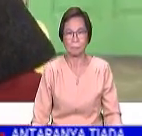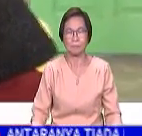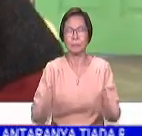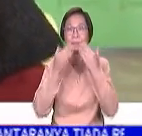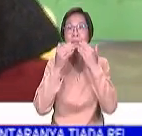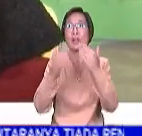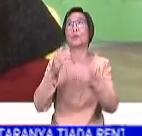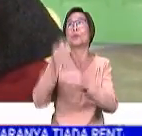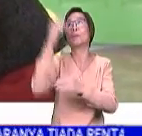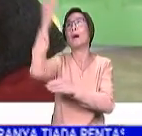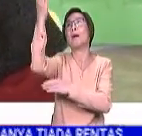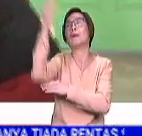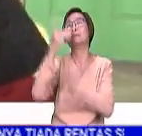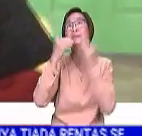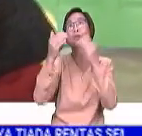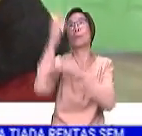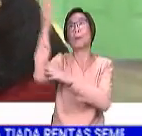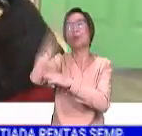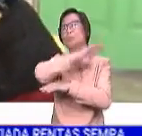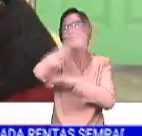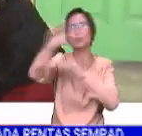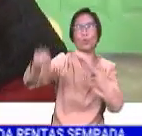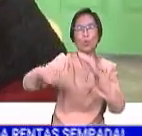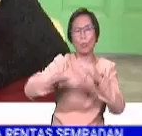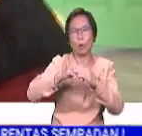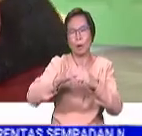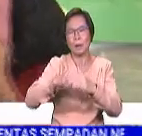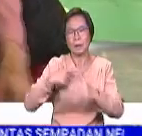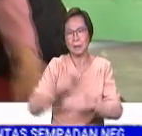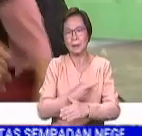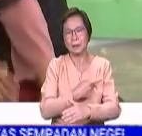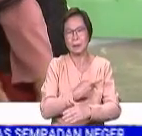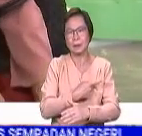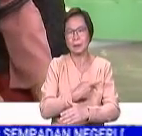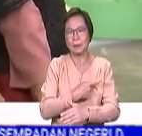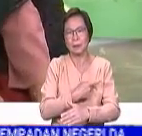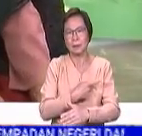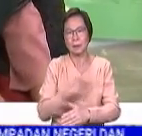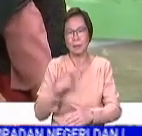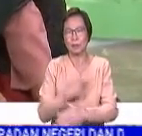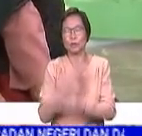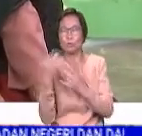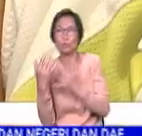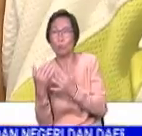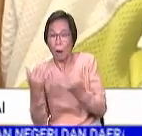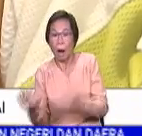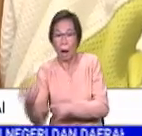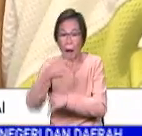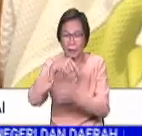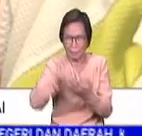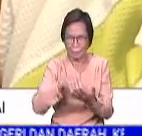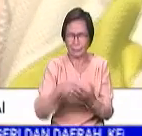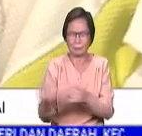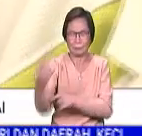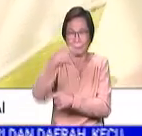kelas segala apa yang enggak dateng yo yo kita gak bukan pada hari ini sekolah